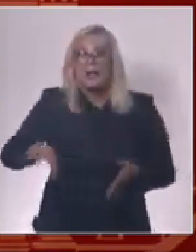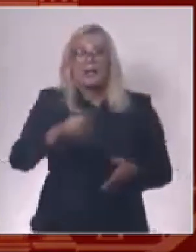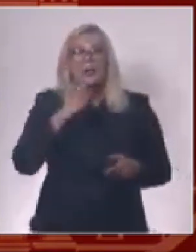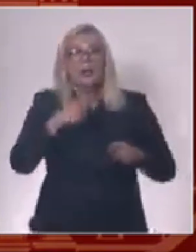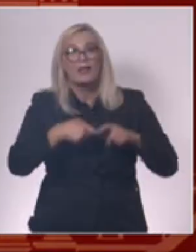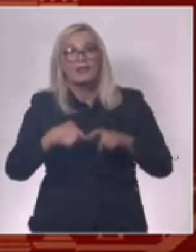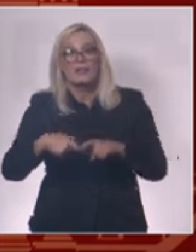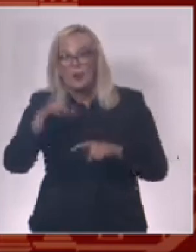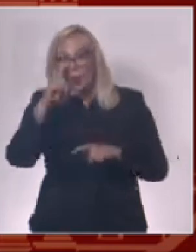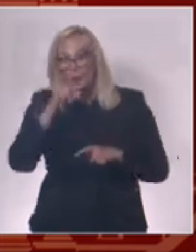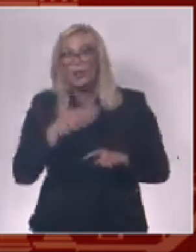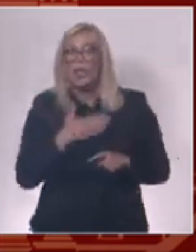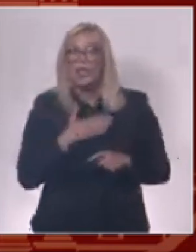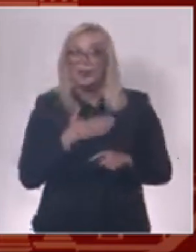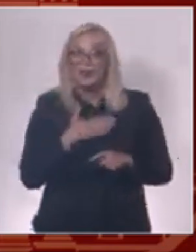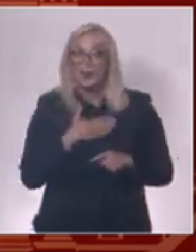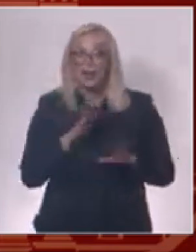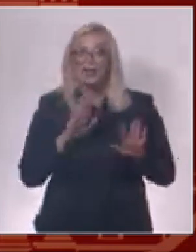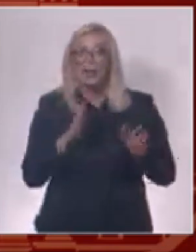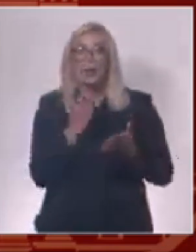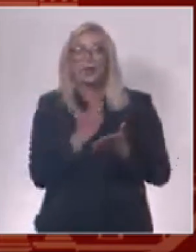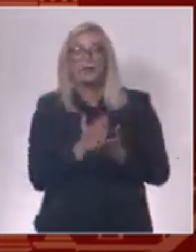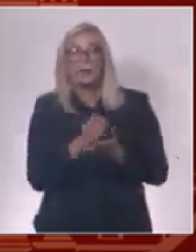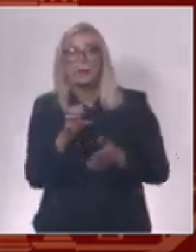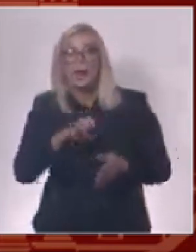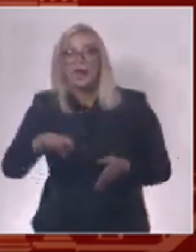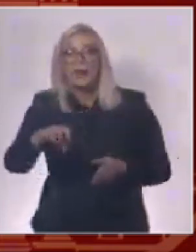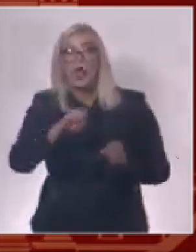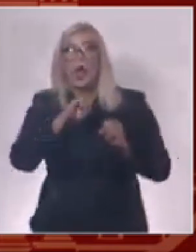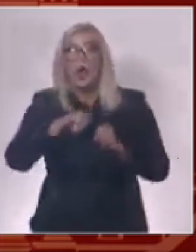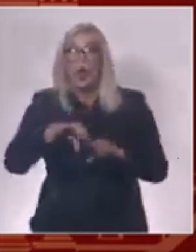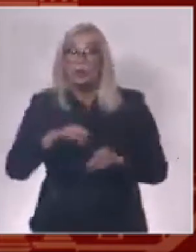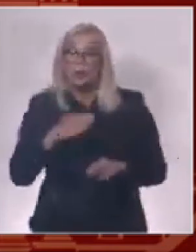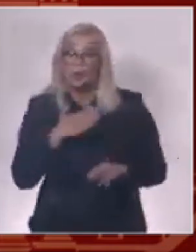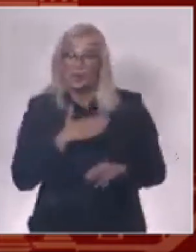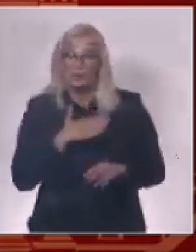на општините имаме, и таков тип на регионални депонии имаме.